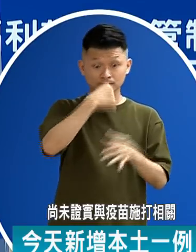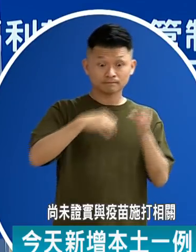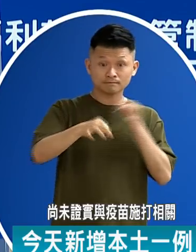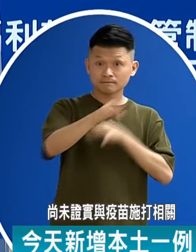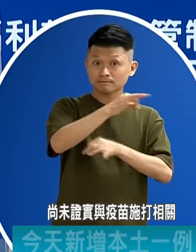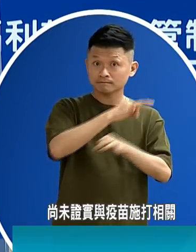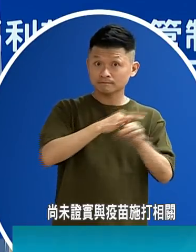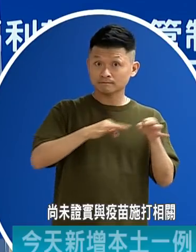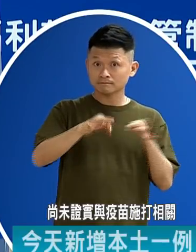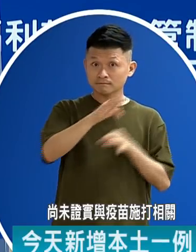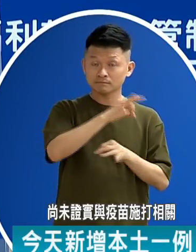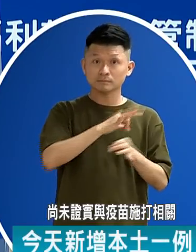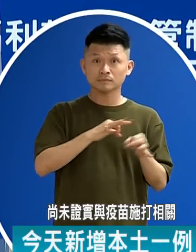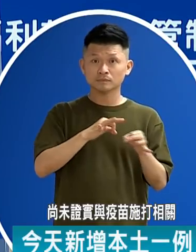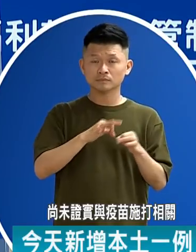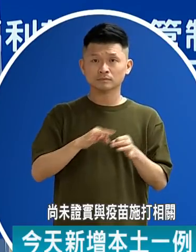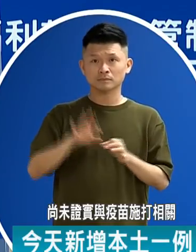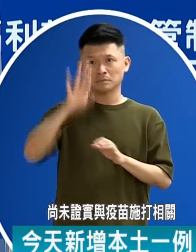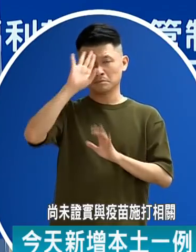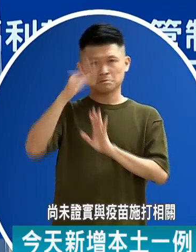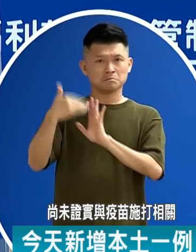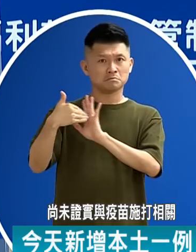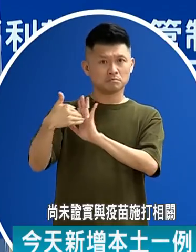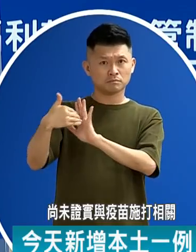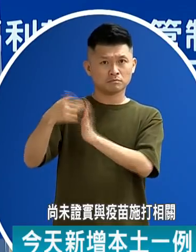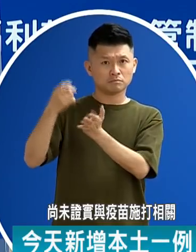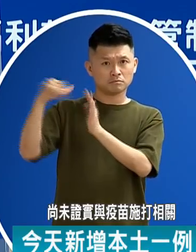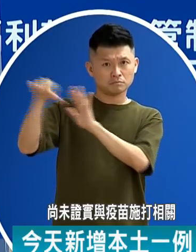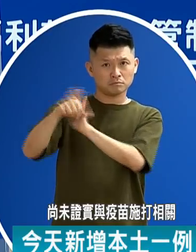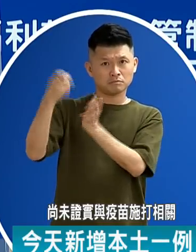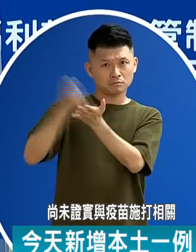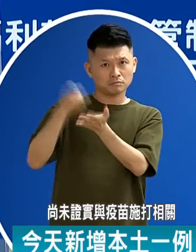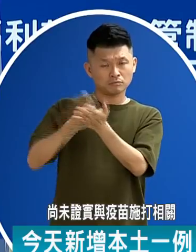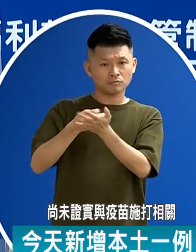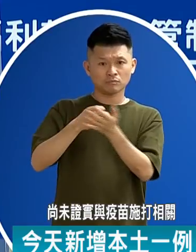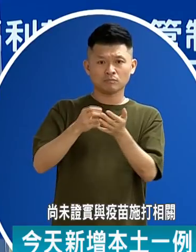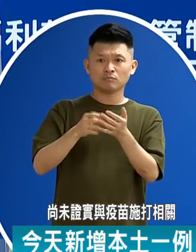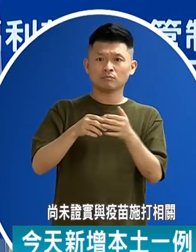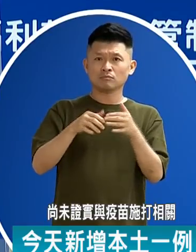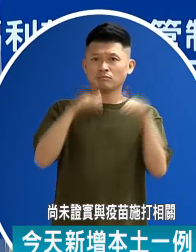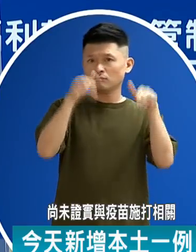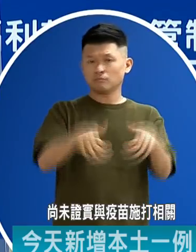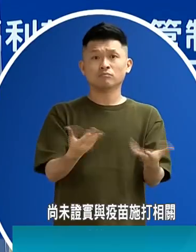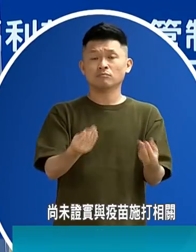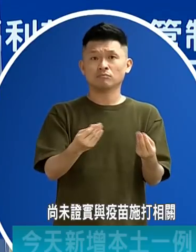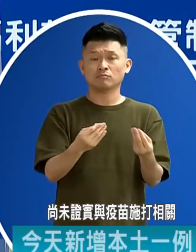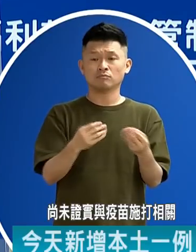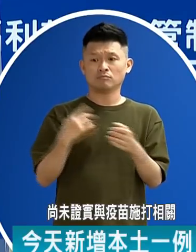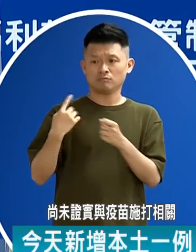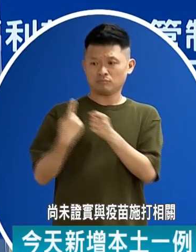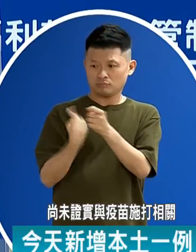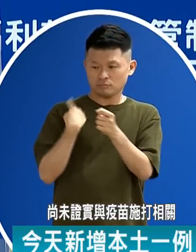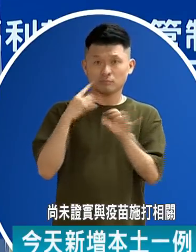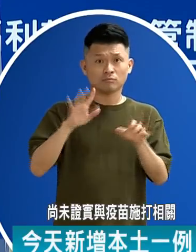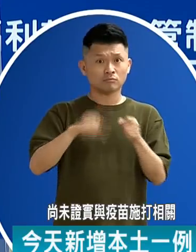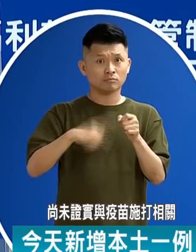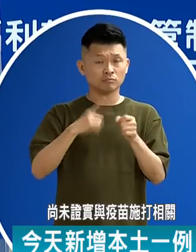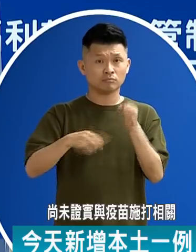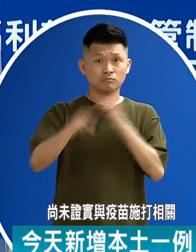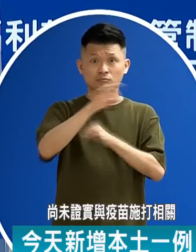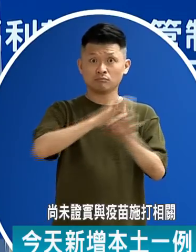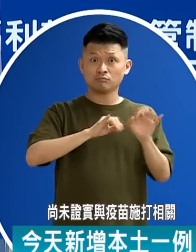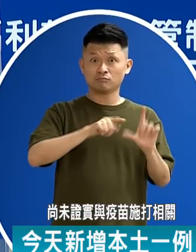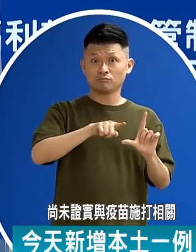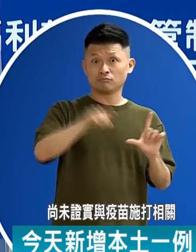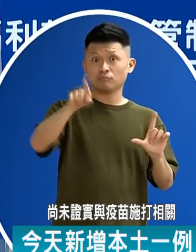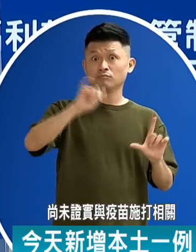济，并没有因为这样子而受到影响，这两年我们经济成长率都非常的好，那反而在这样